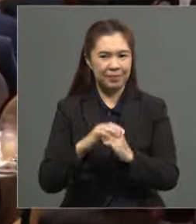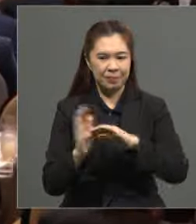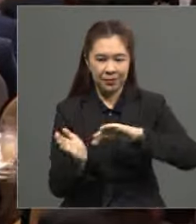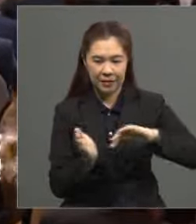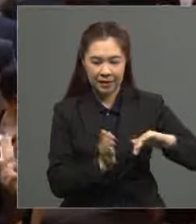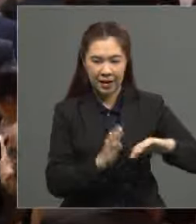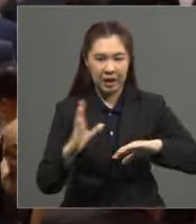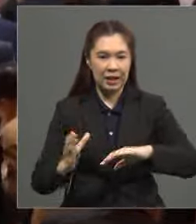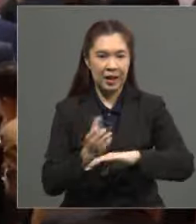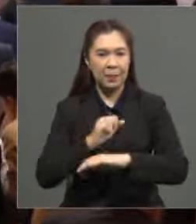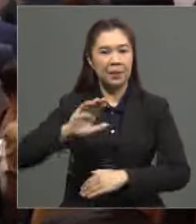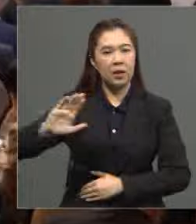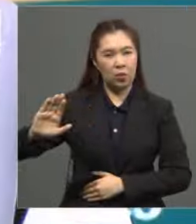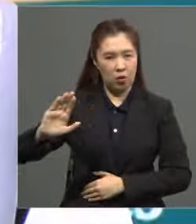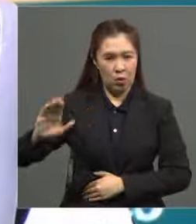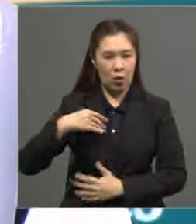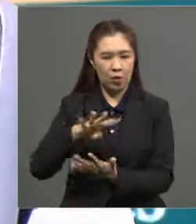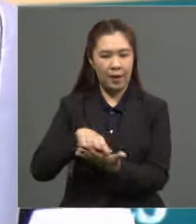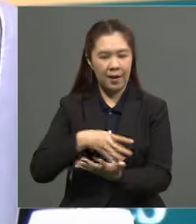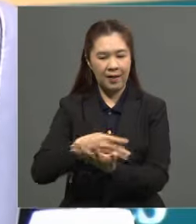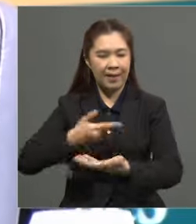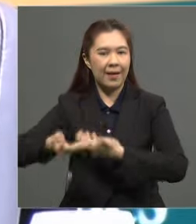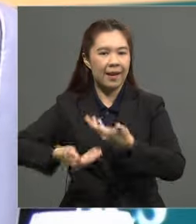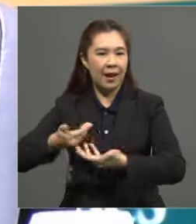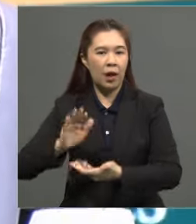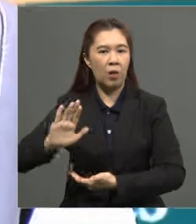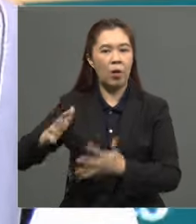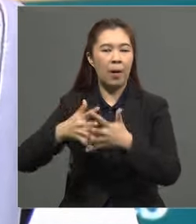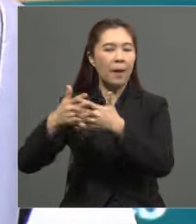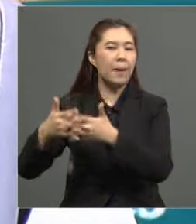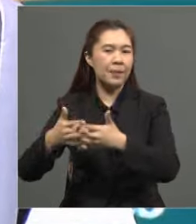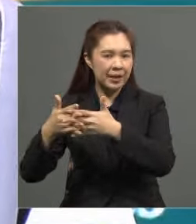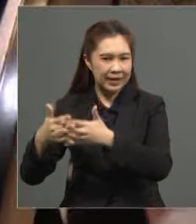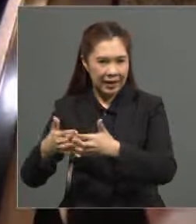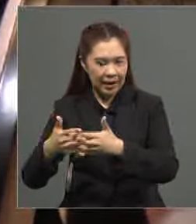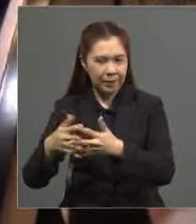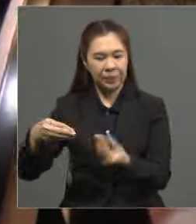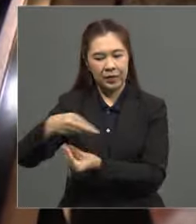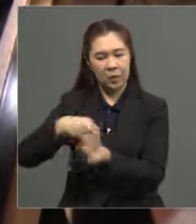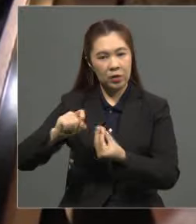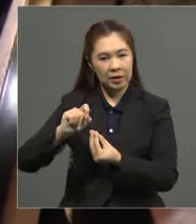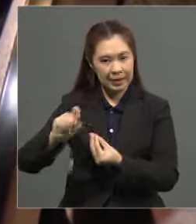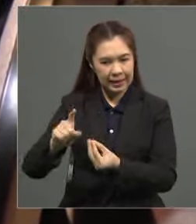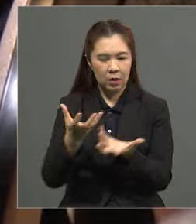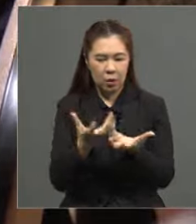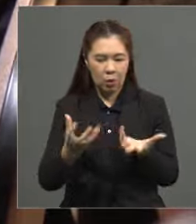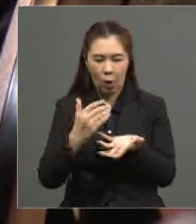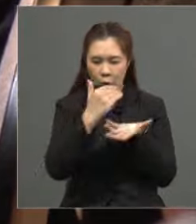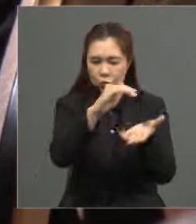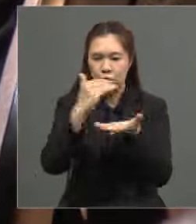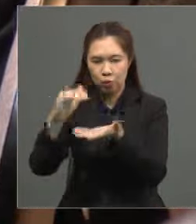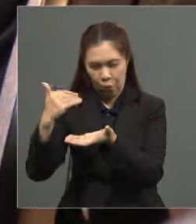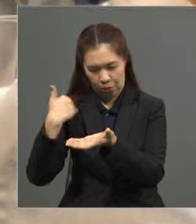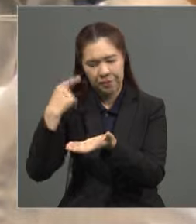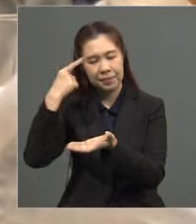องในสหรัฐอเมริกาโดยเฉพาะนโยบายการค้าค่ะนายกรัฐมนตรีบอกว่ามุมมองทางเศรษฐกิจและการส่งออกจะเปลี่ยนไปบ้างแ